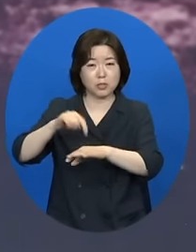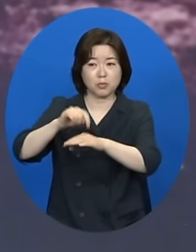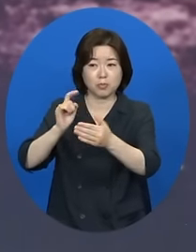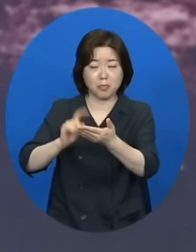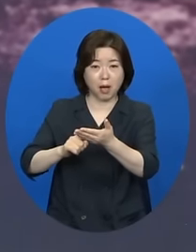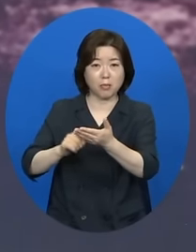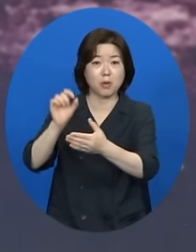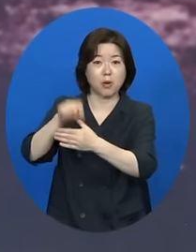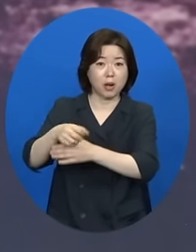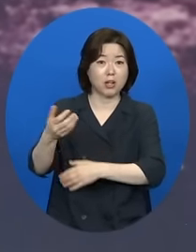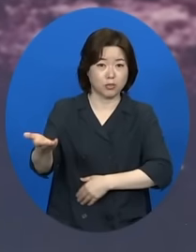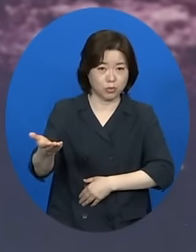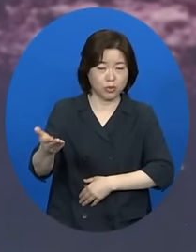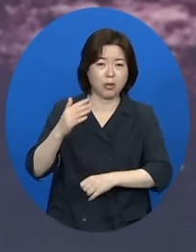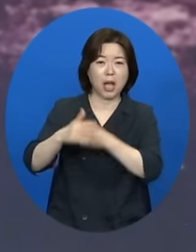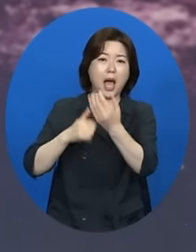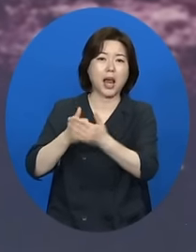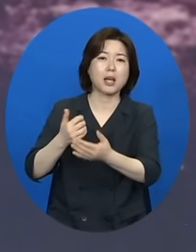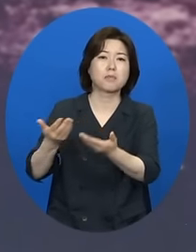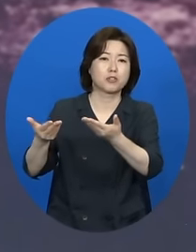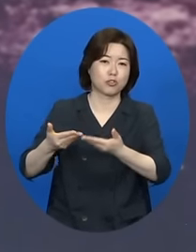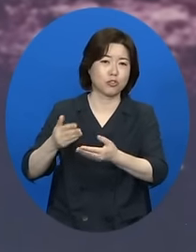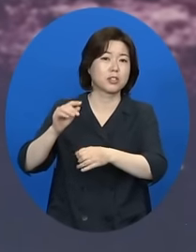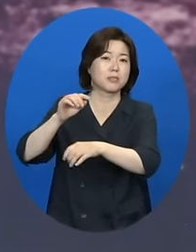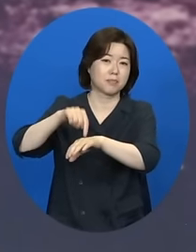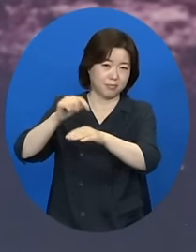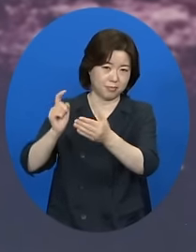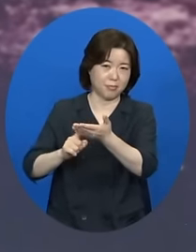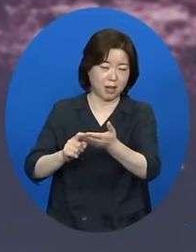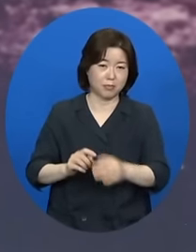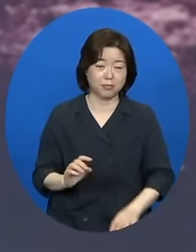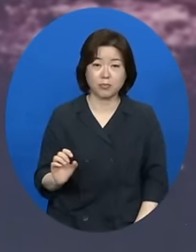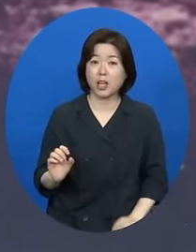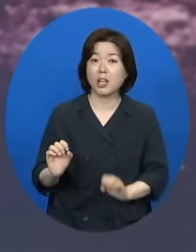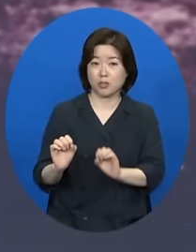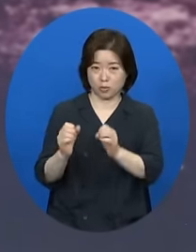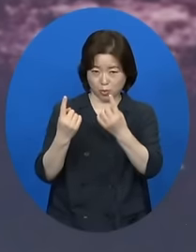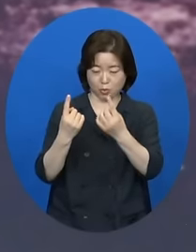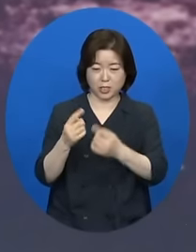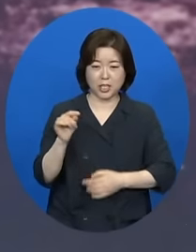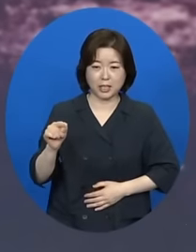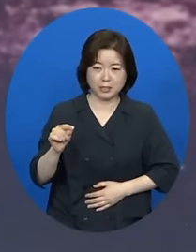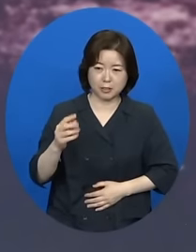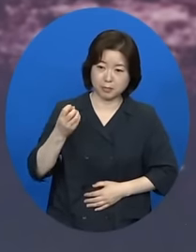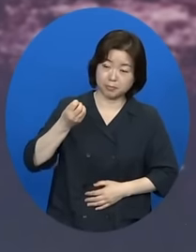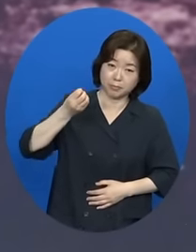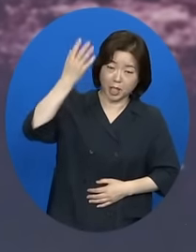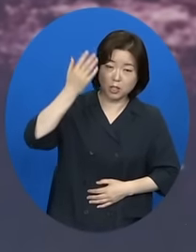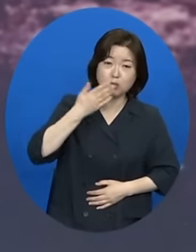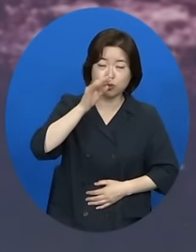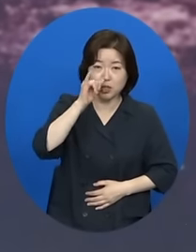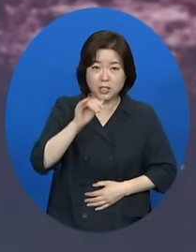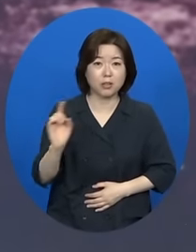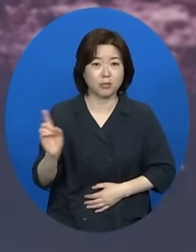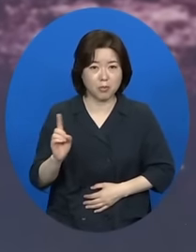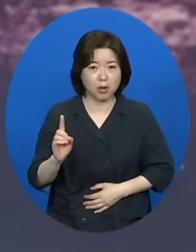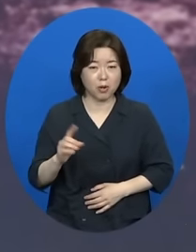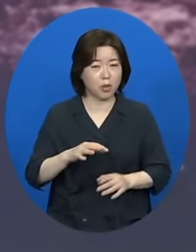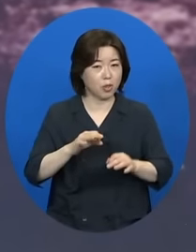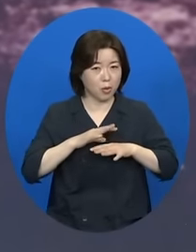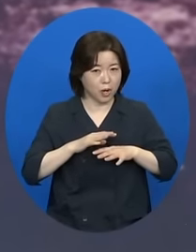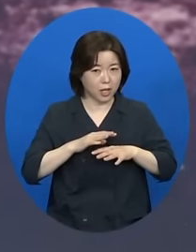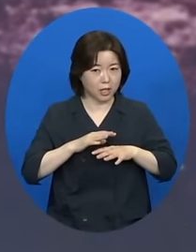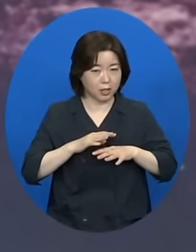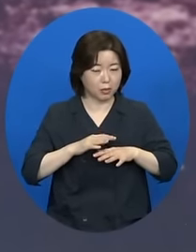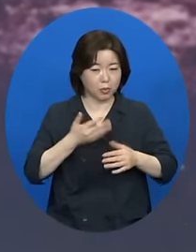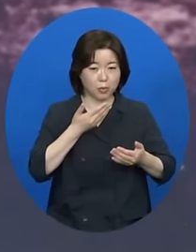것은 하나님이 주신 마음이죠. 그런데 동시에 그것을 잊을 수 있었던 것은 놀랍게도, 여러분 기억하십시오,